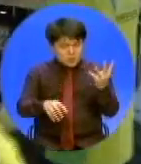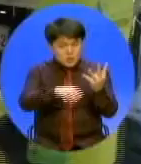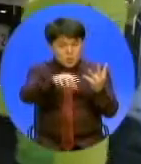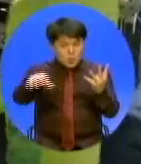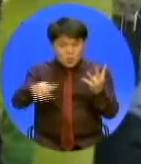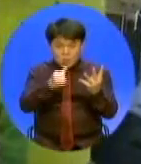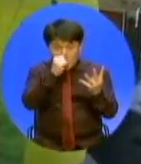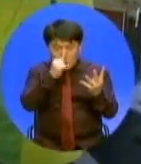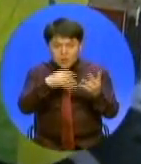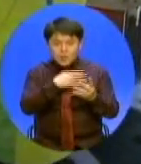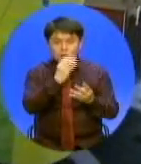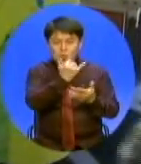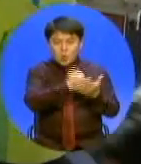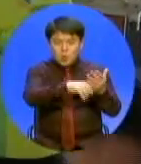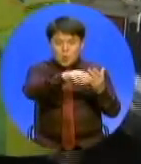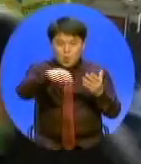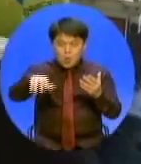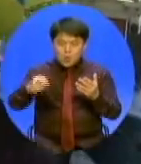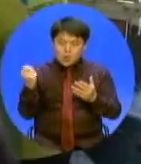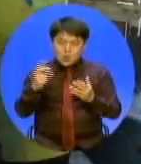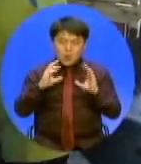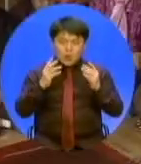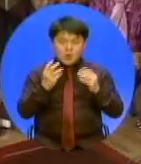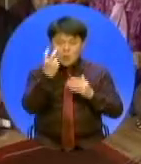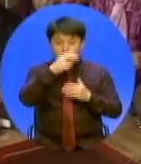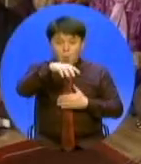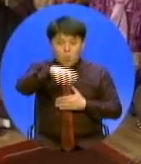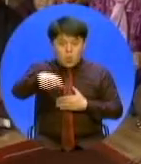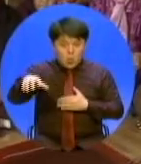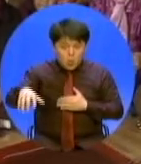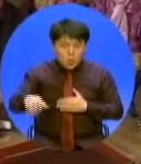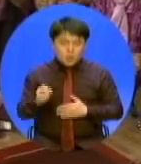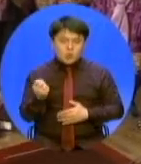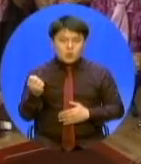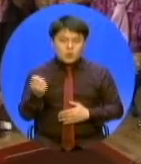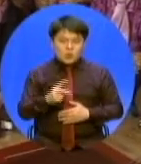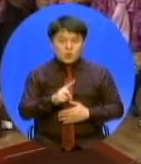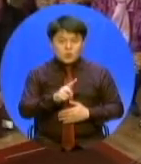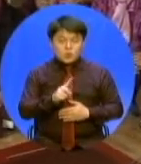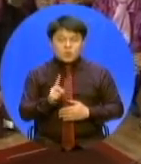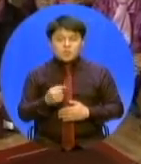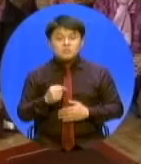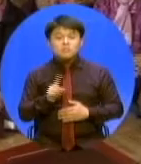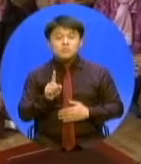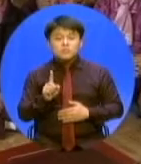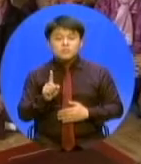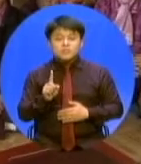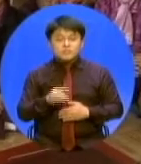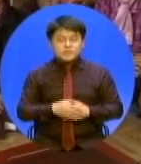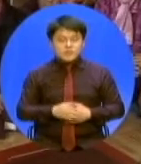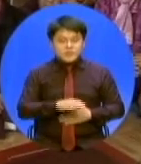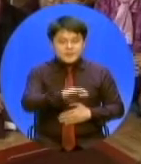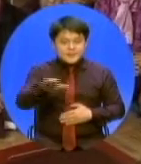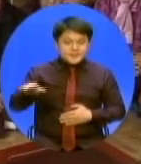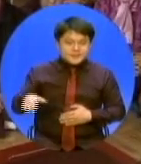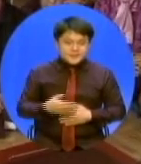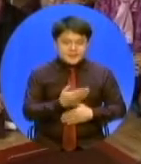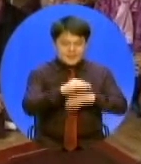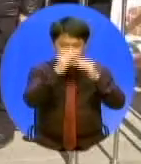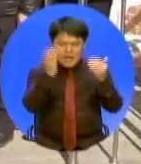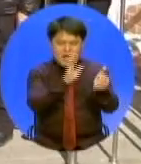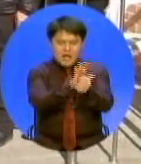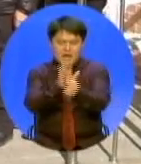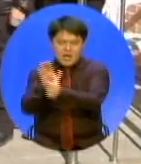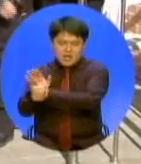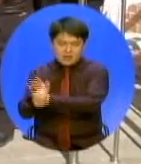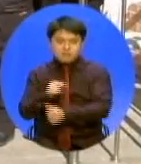거기 있는 경로당 또 어린이 이렇게 보호 시설 이런 데는 네. 거의 저희들 손길이 안 닿는